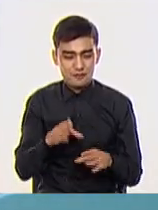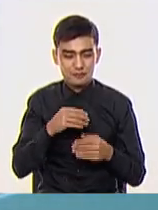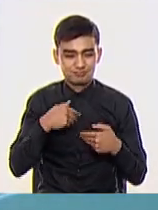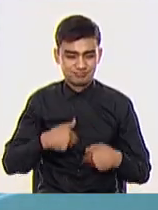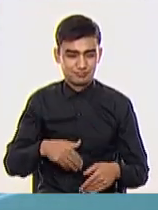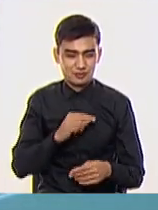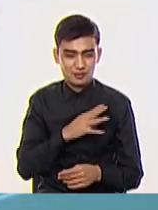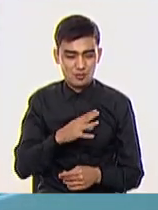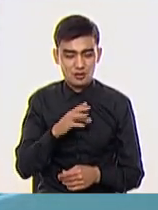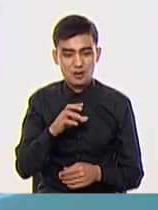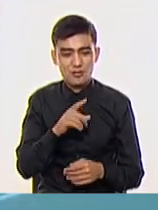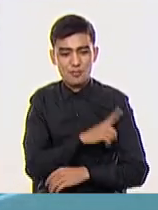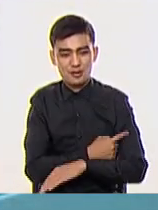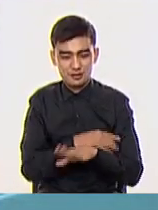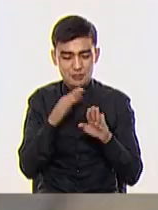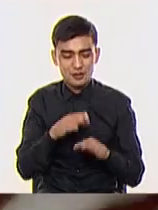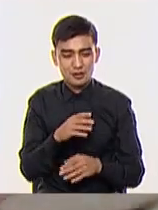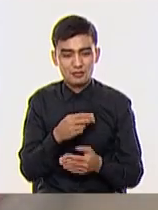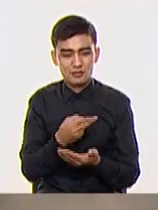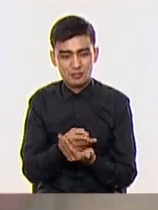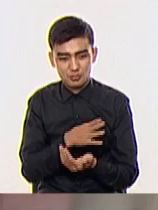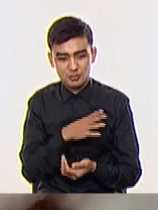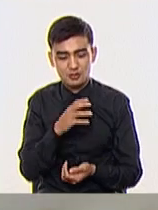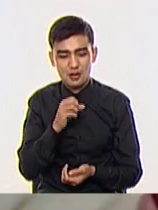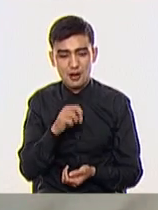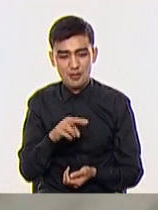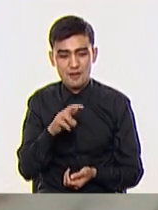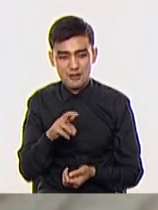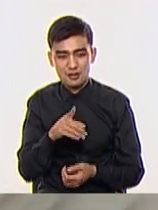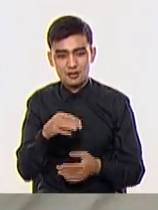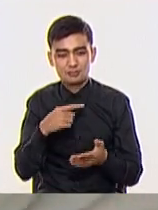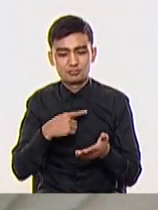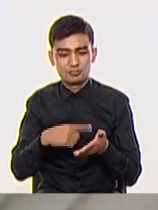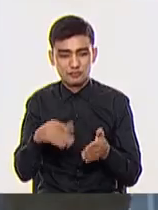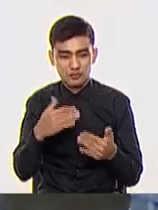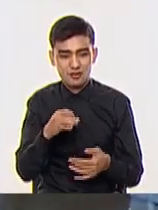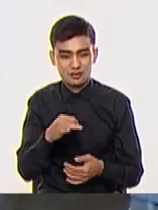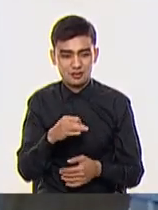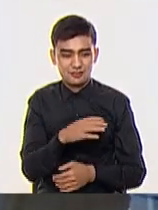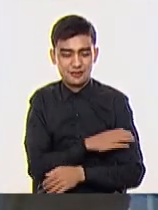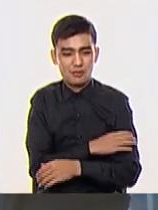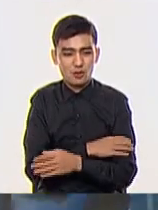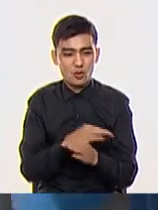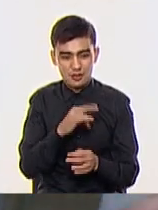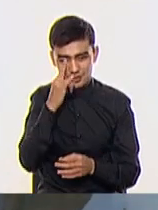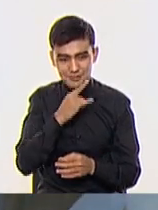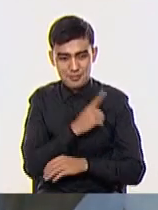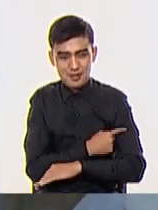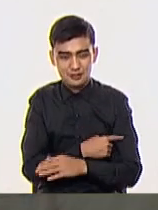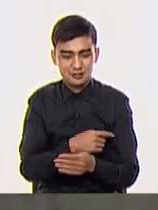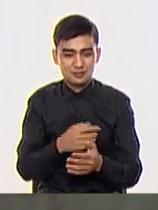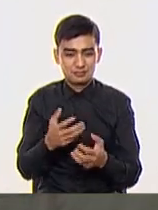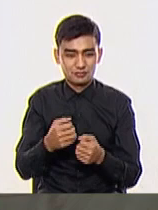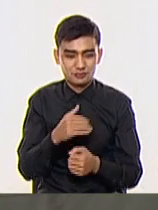в больнице данила пролежал с января по апрель потом его выписали и за пролежни и температуры казахстанские клинике его не принимают на и